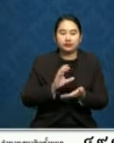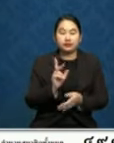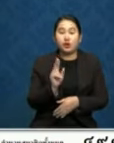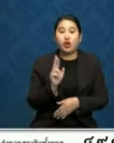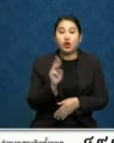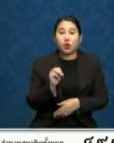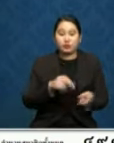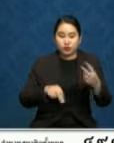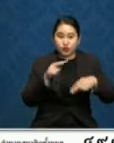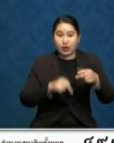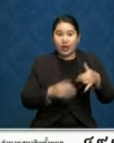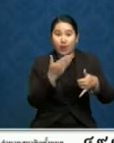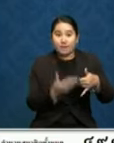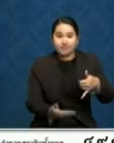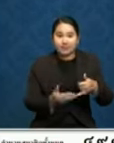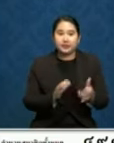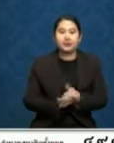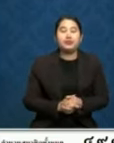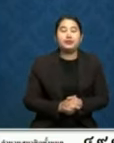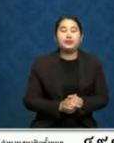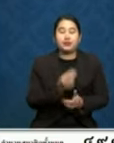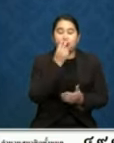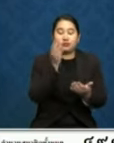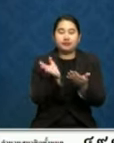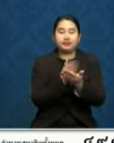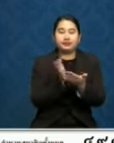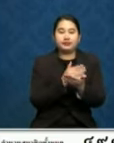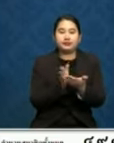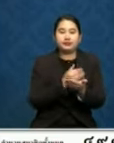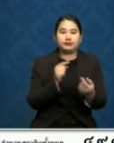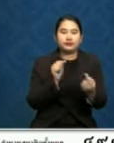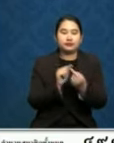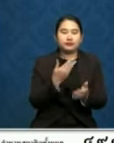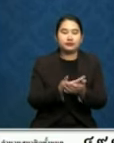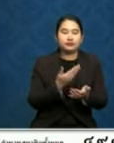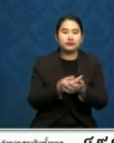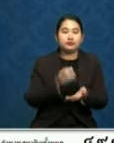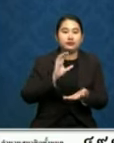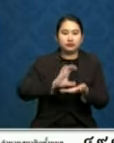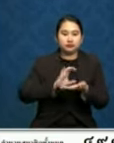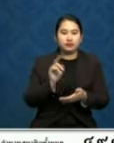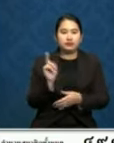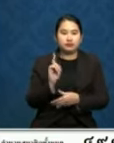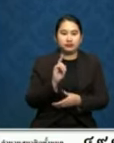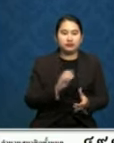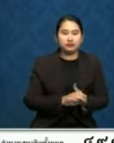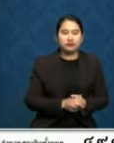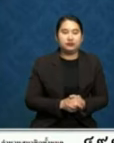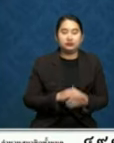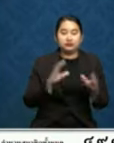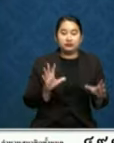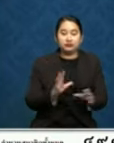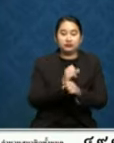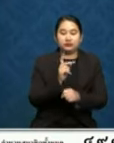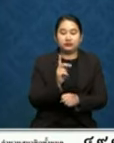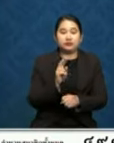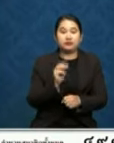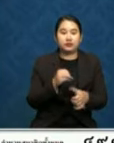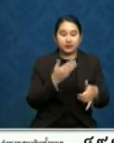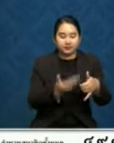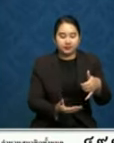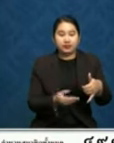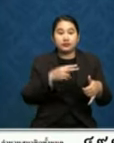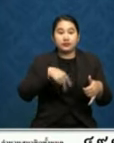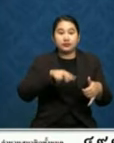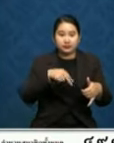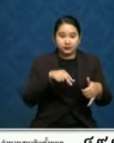พฤติครับหากพิจารณาตามเอกสารนะครับในงบประมาณเนี่ยนะครับก็จะพบว่าภาพรวมของกรมคุมคว